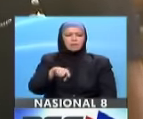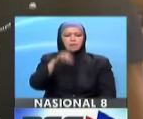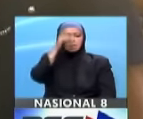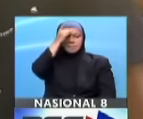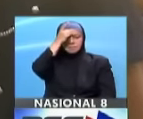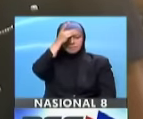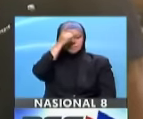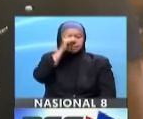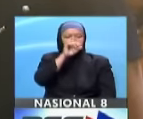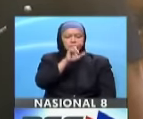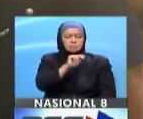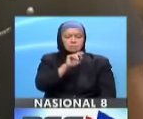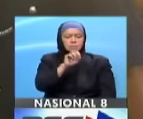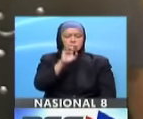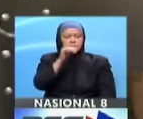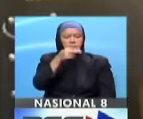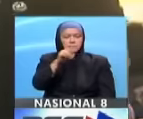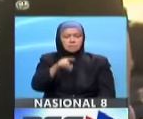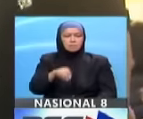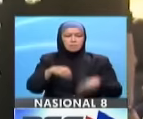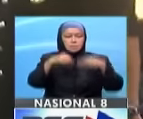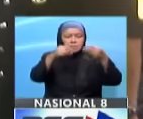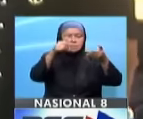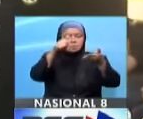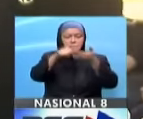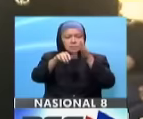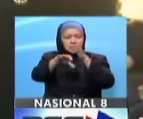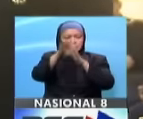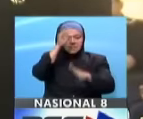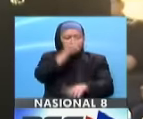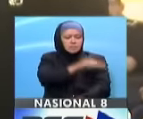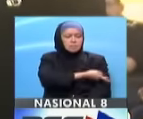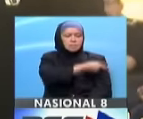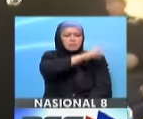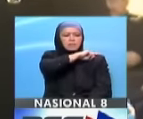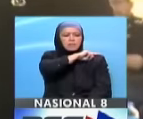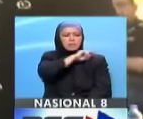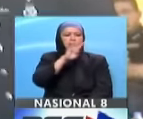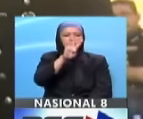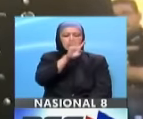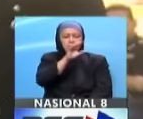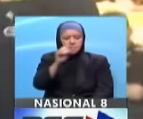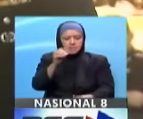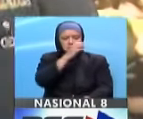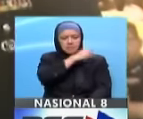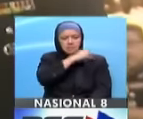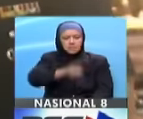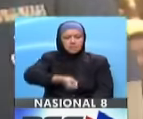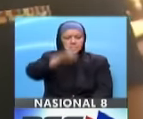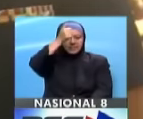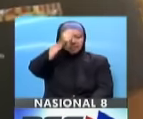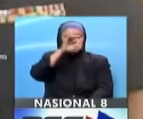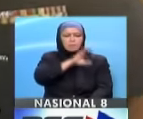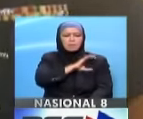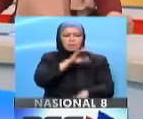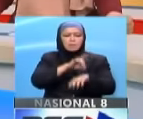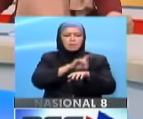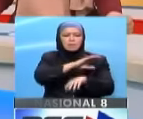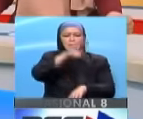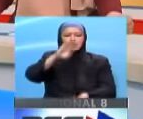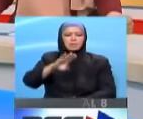itu menyampaikan watikah pelantikan kenaikan pangkat 40 pegawai kanan polis di Bukit Aman.